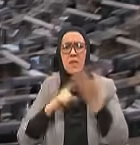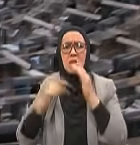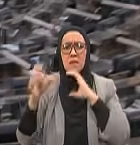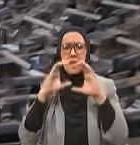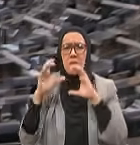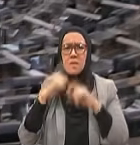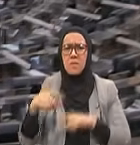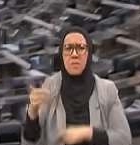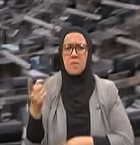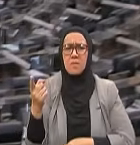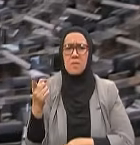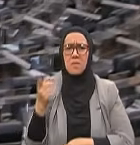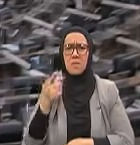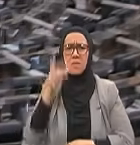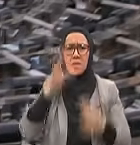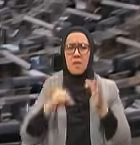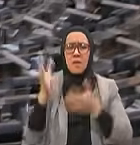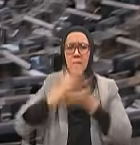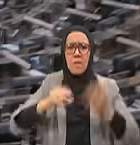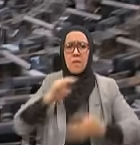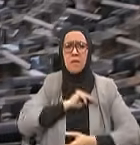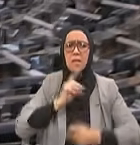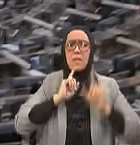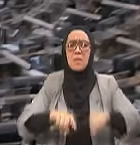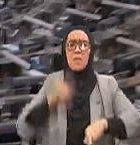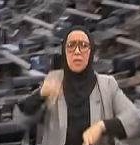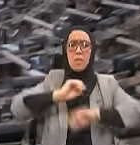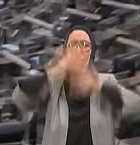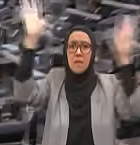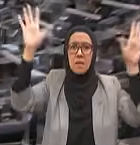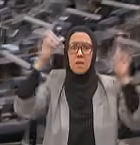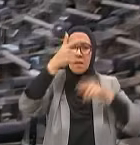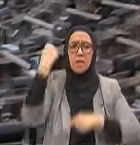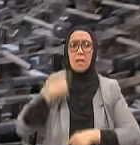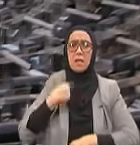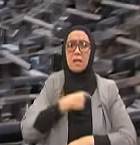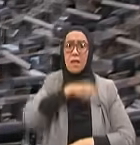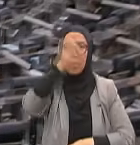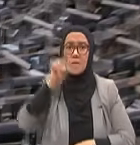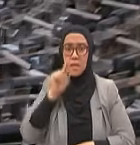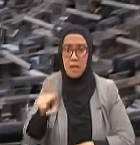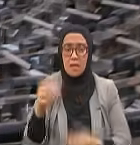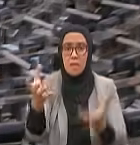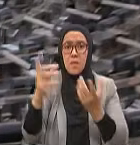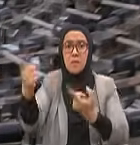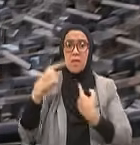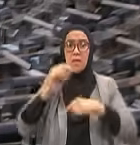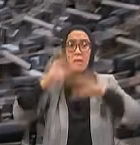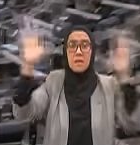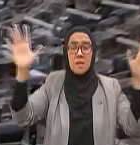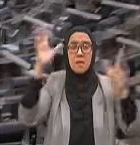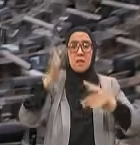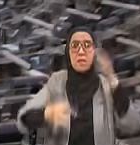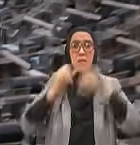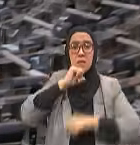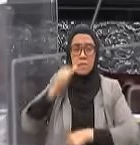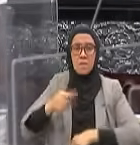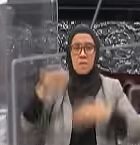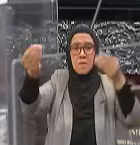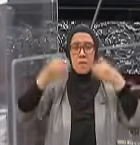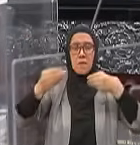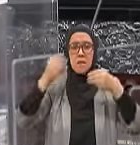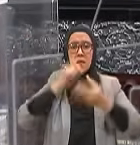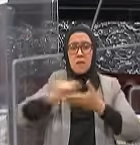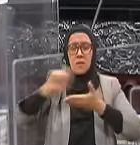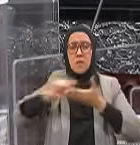yang menjawab perlu jelas jawabannya sebab kami yang bertanya inginkan jawaban Jelas jika tidak diberikan apa nih jawaban betul